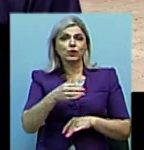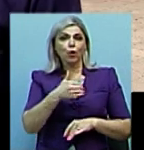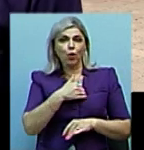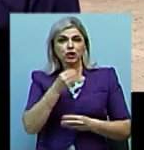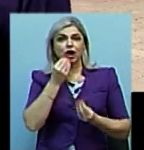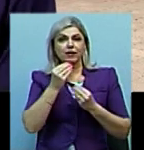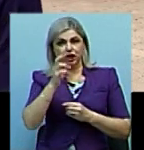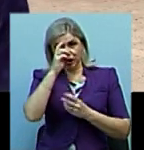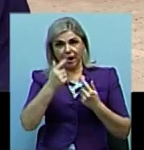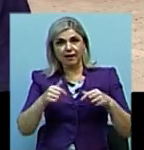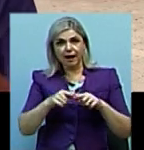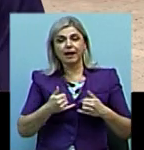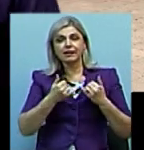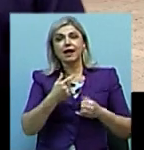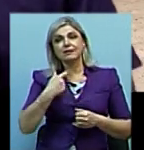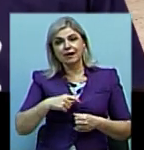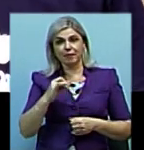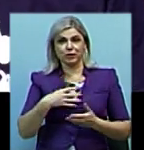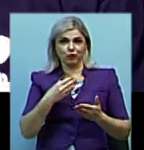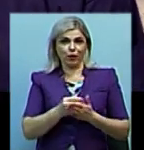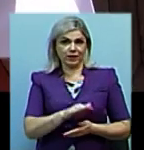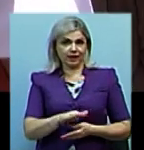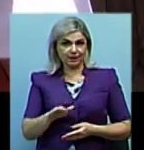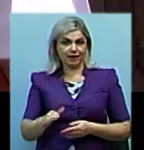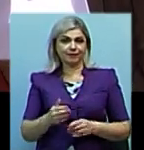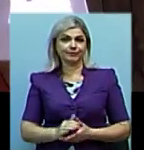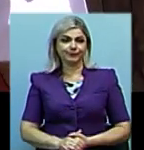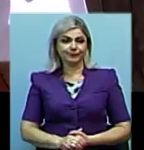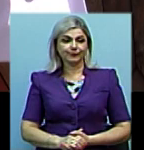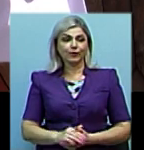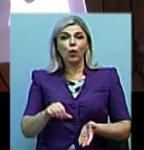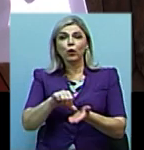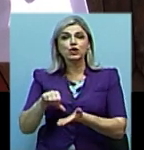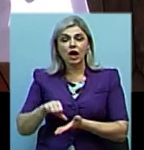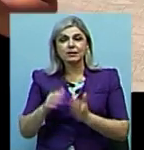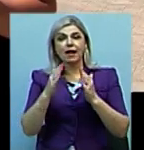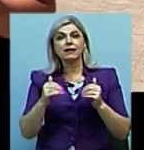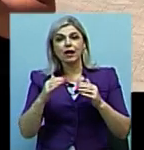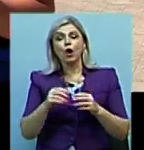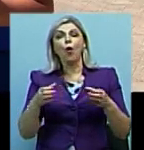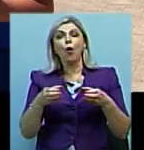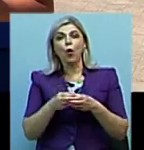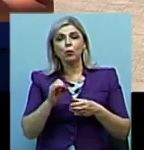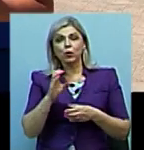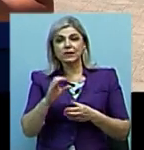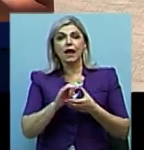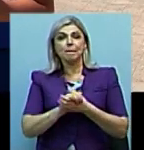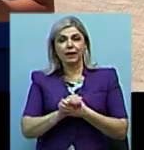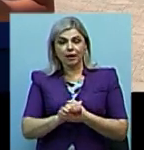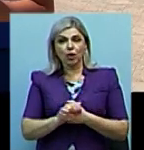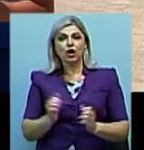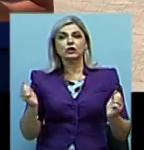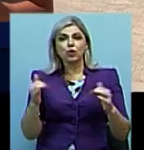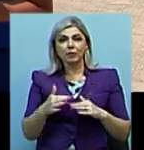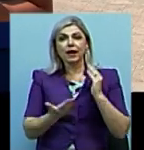кращої країни для себе та своїх дітей. І тому так, відповідь так. Учасники табору Корпусу миру «Мескот-2018»